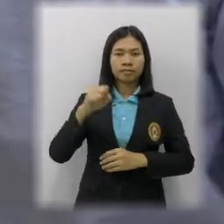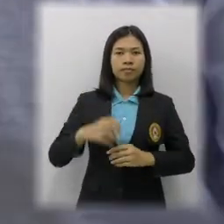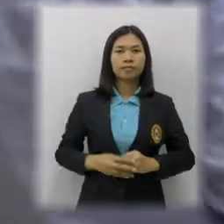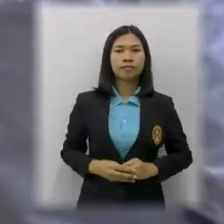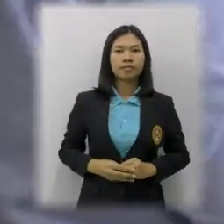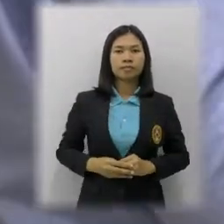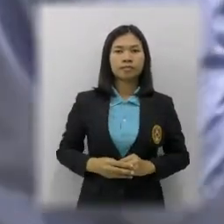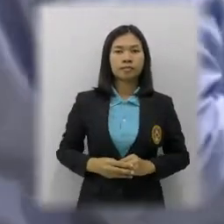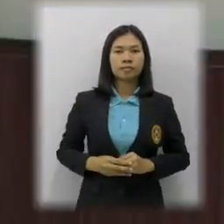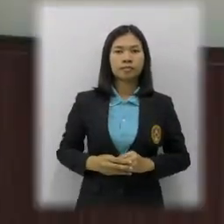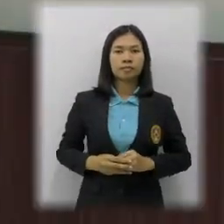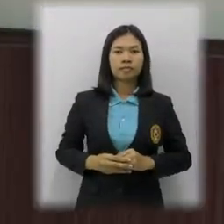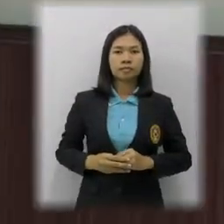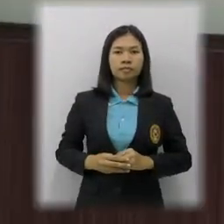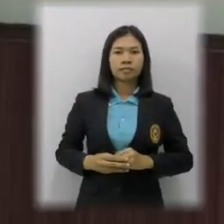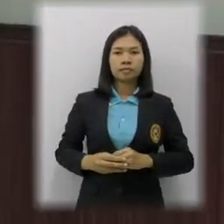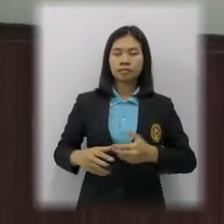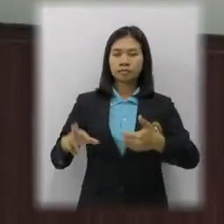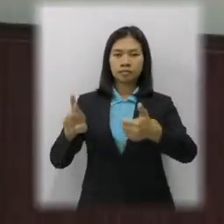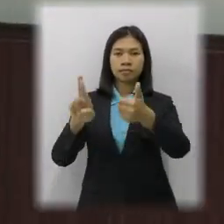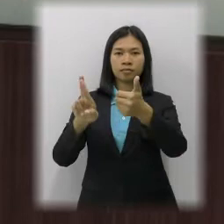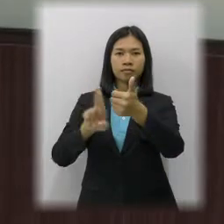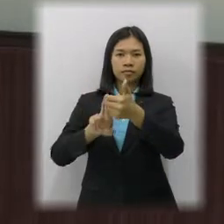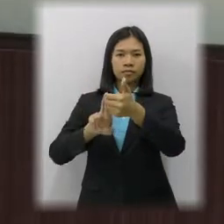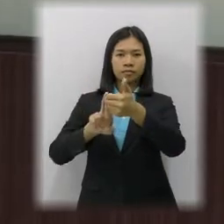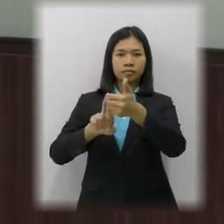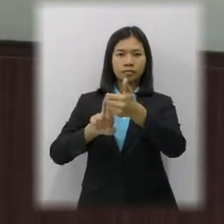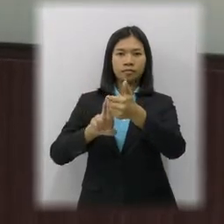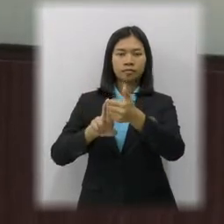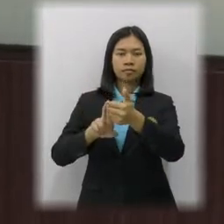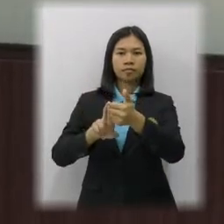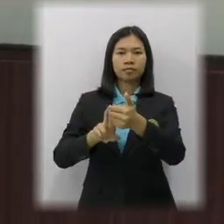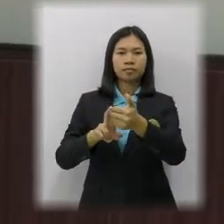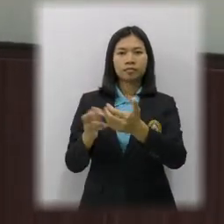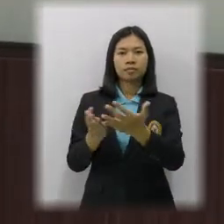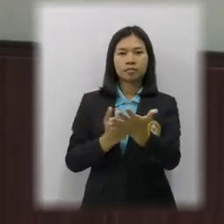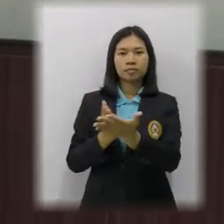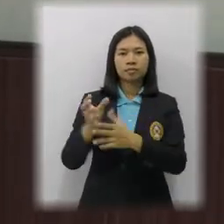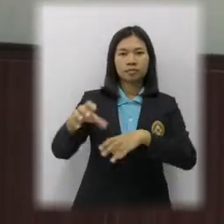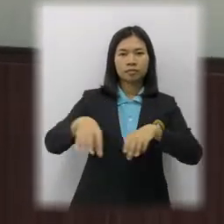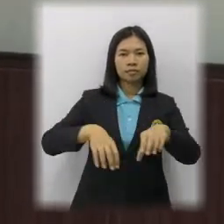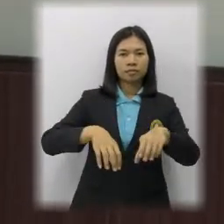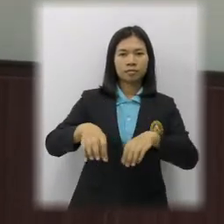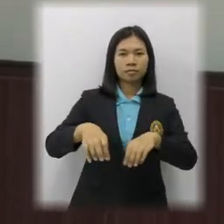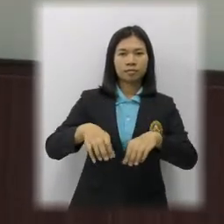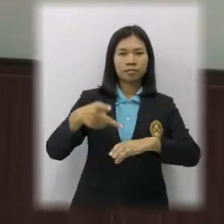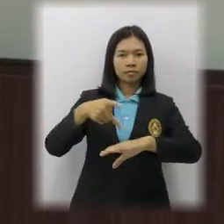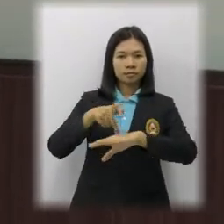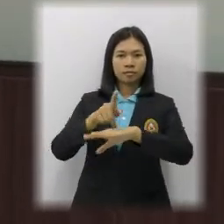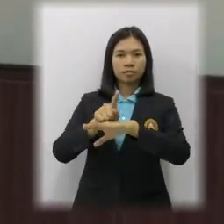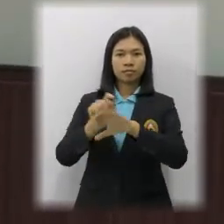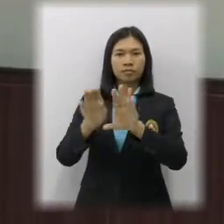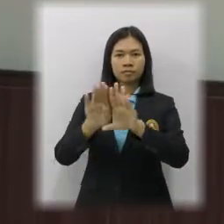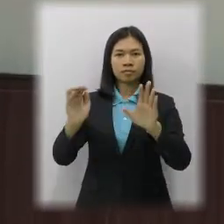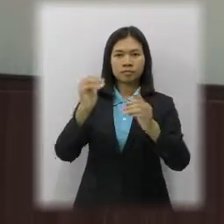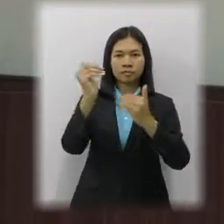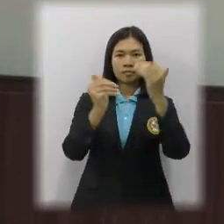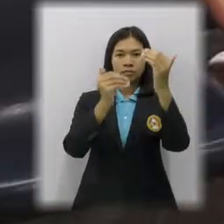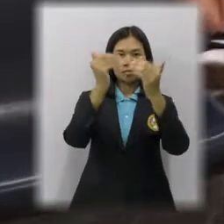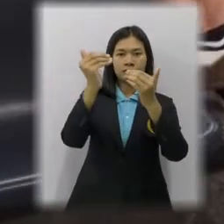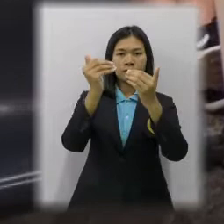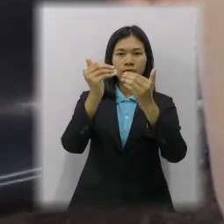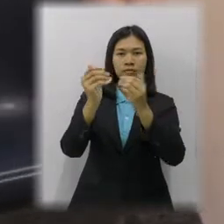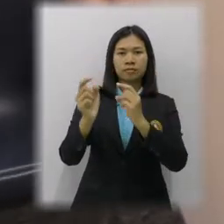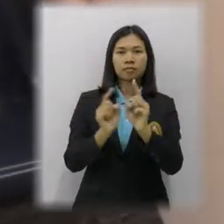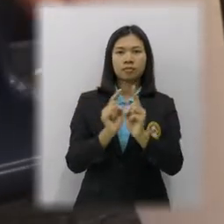ฏสกลนครผู้ช่วยศาสตราจารย์ชาคริตชันชิตปรีชารองอธิการบดีฝ่ายบริหารเป็นประธานเปิดกิจกรร